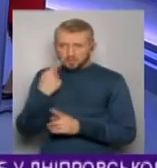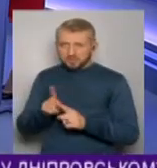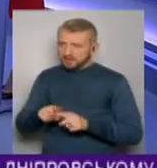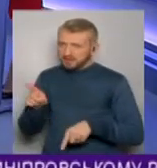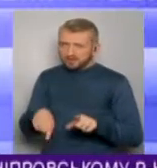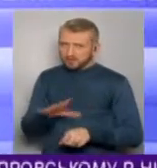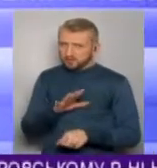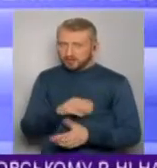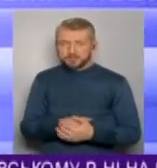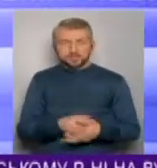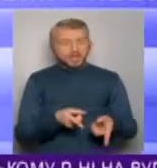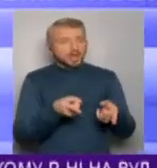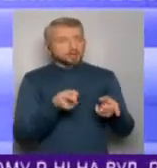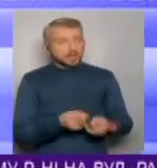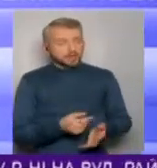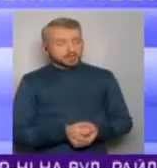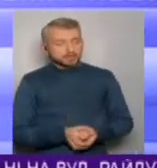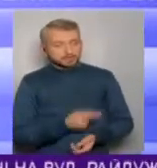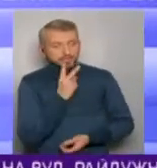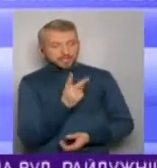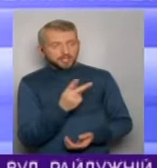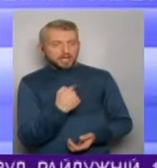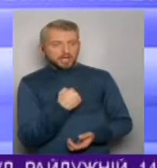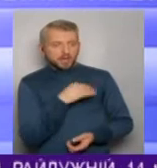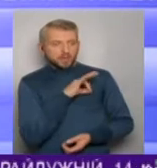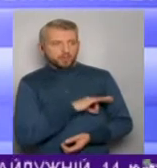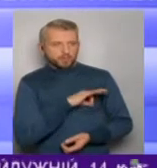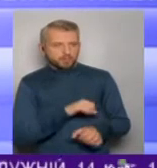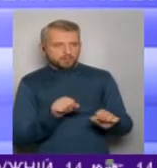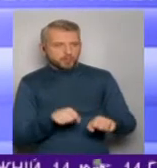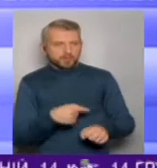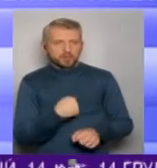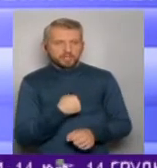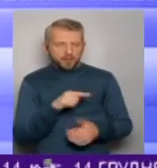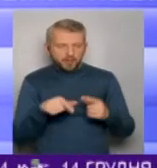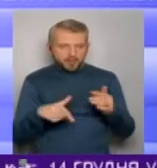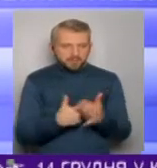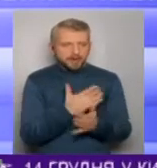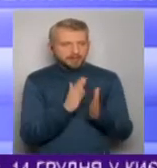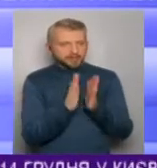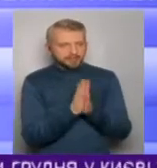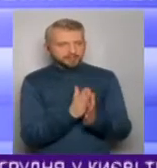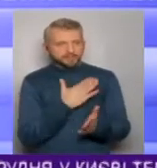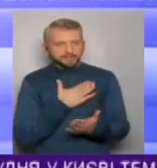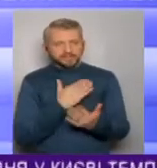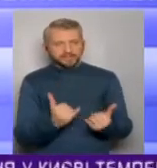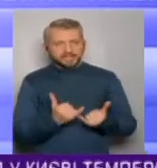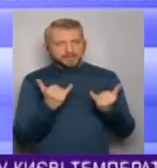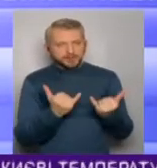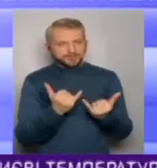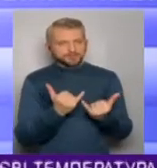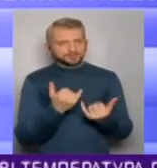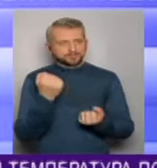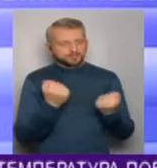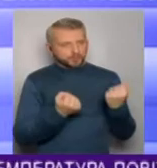да. Насправді, дивіться, я і користуючись нагодою, я черговий раз звертаюся до наших шановних